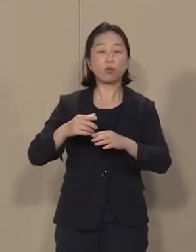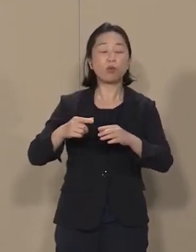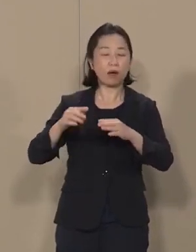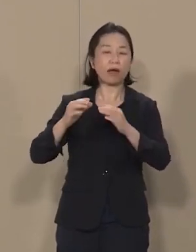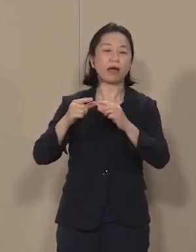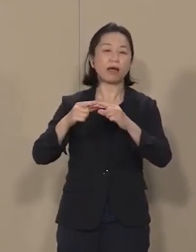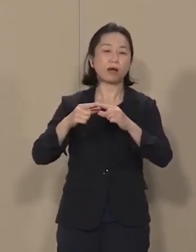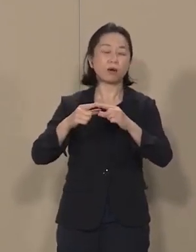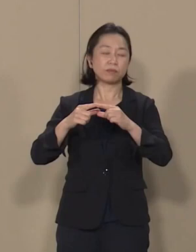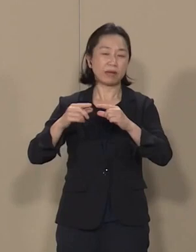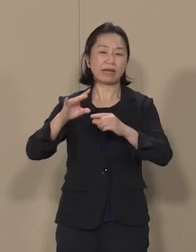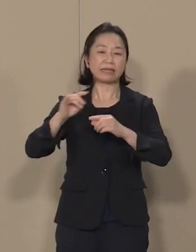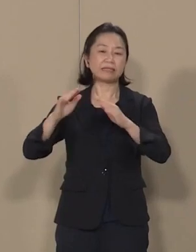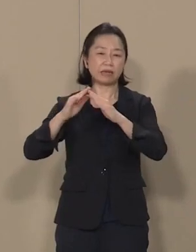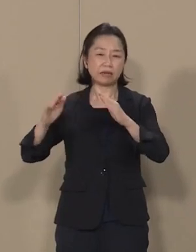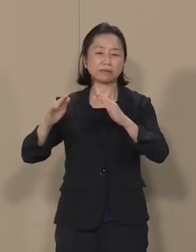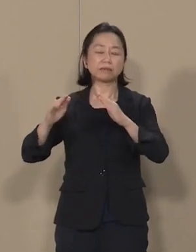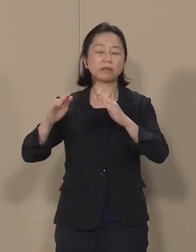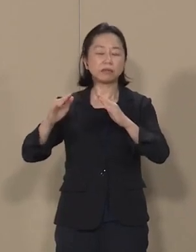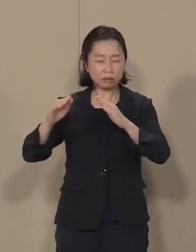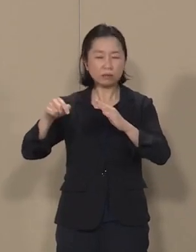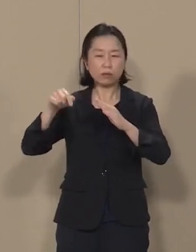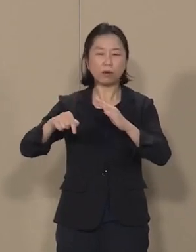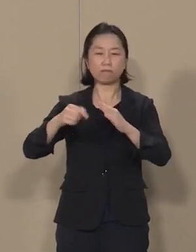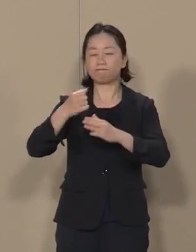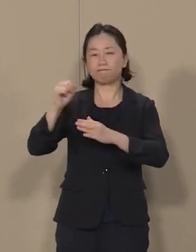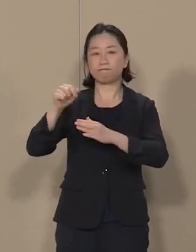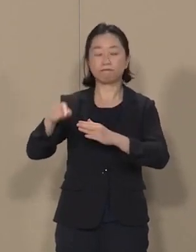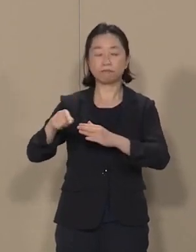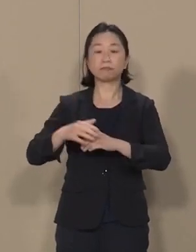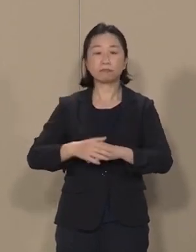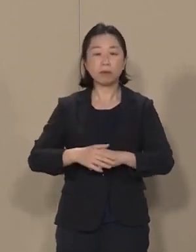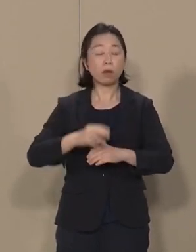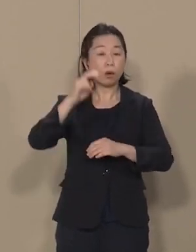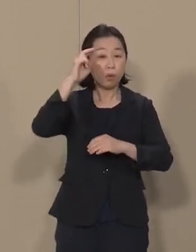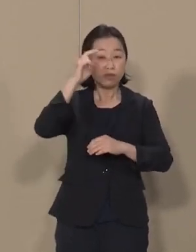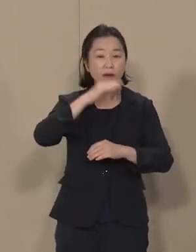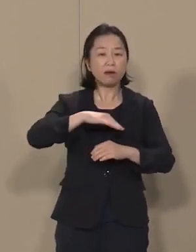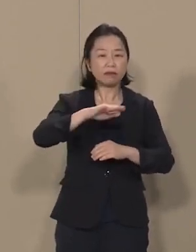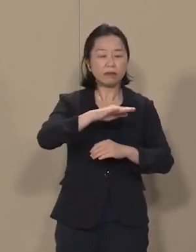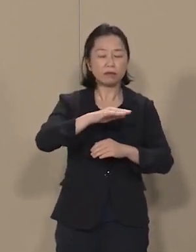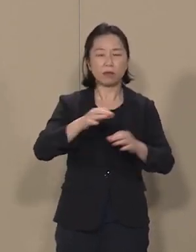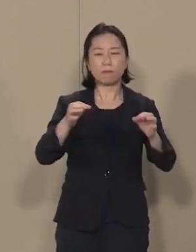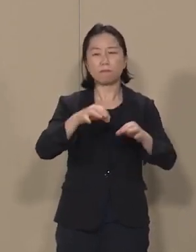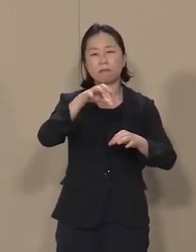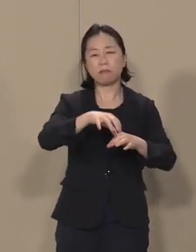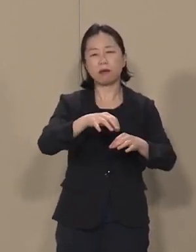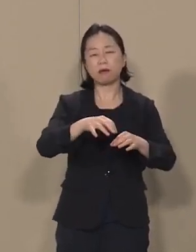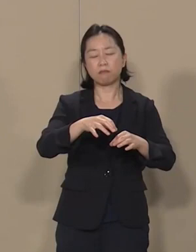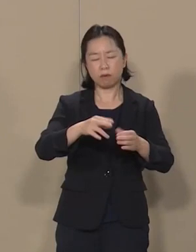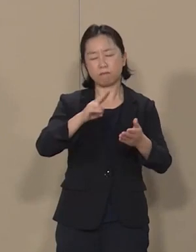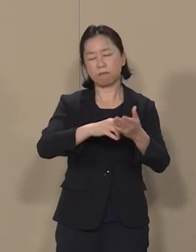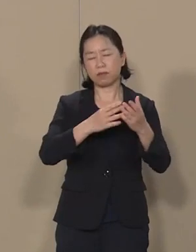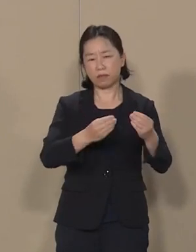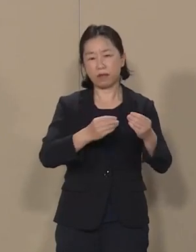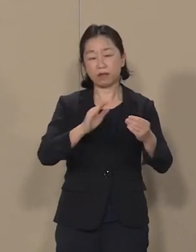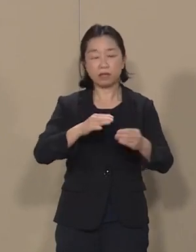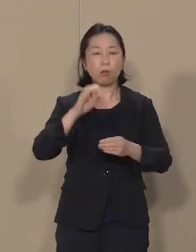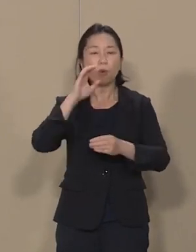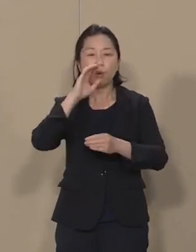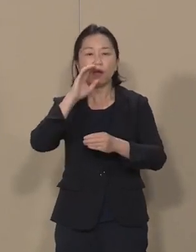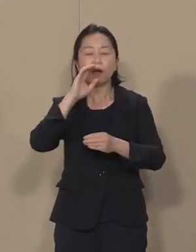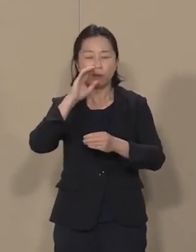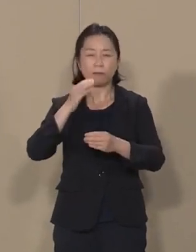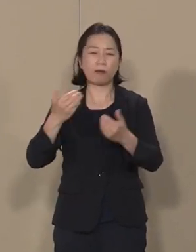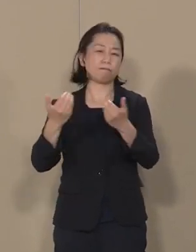て長崎と大阪では成立しましたけれども和歌山ではカジノ止める事が出来ましたぜひ皆さん諦め